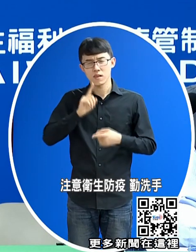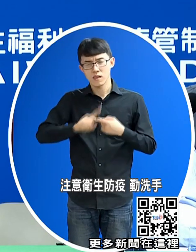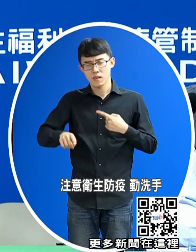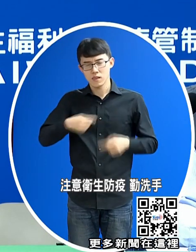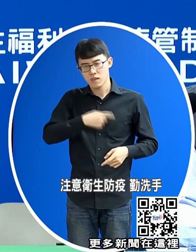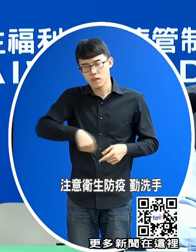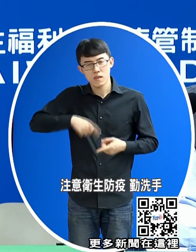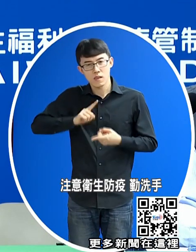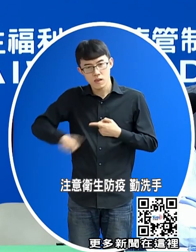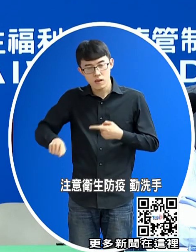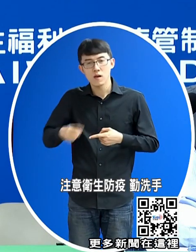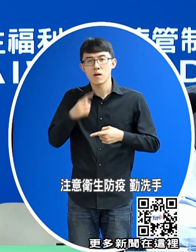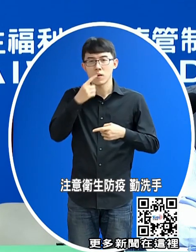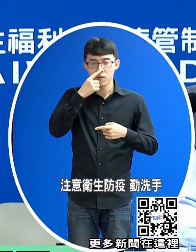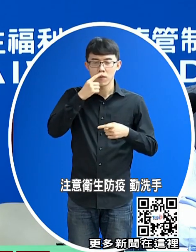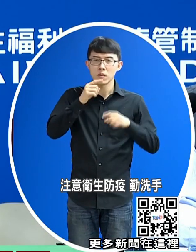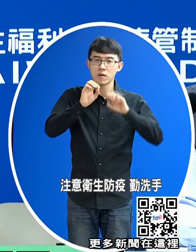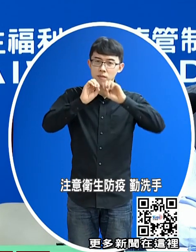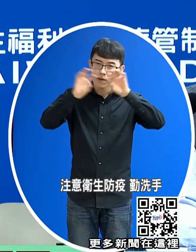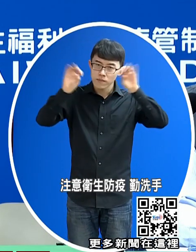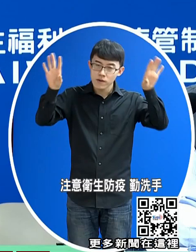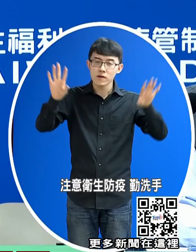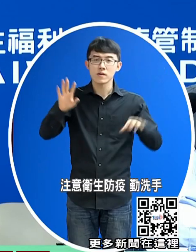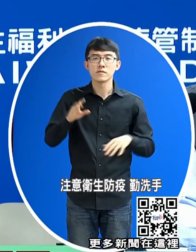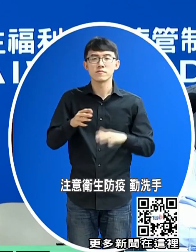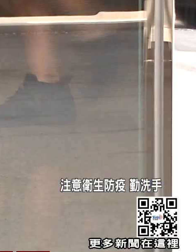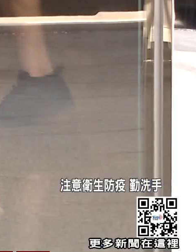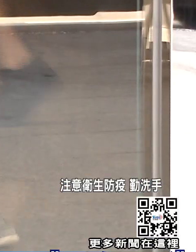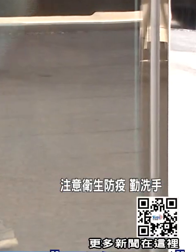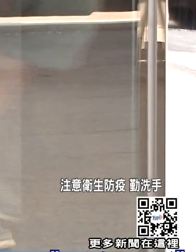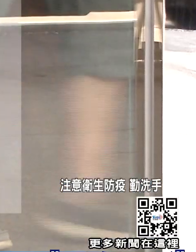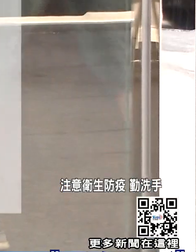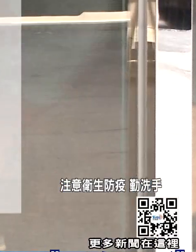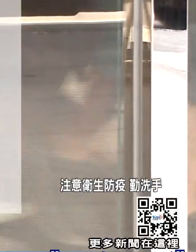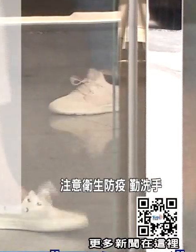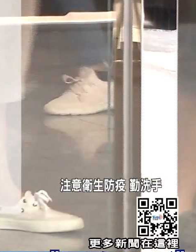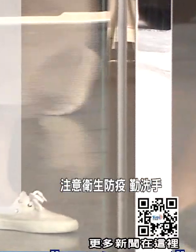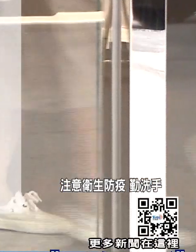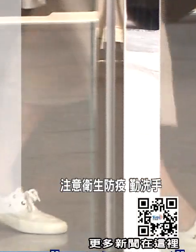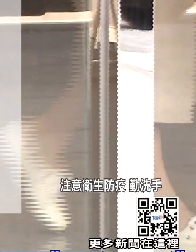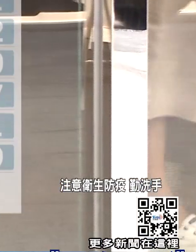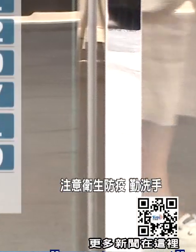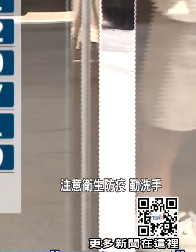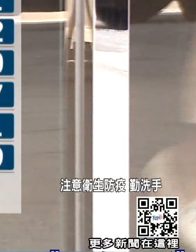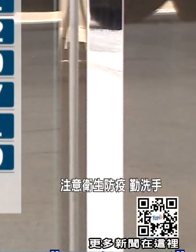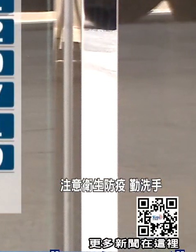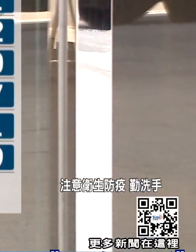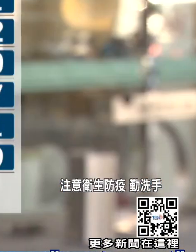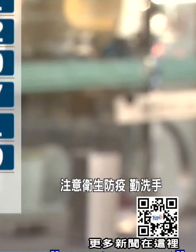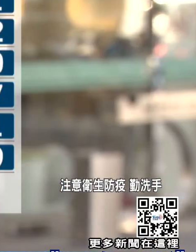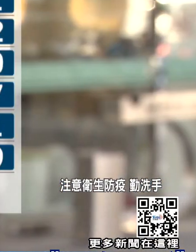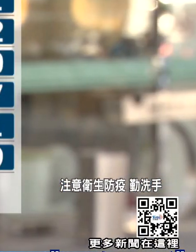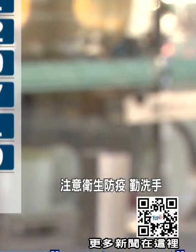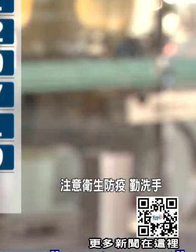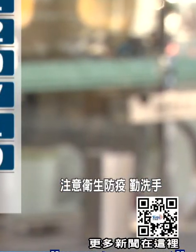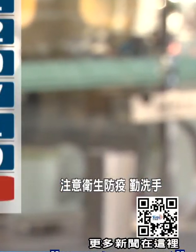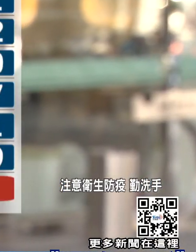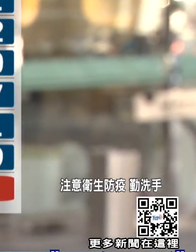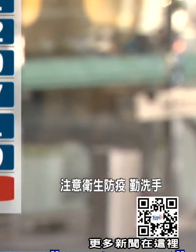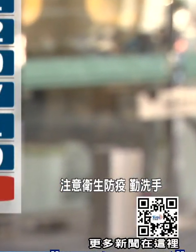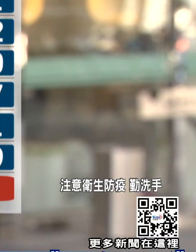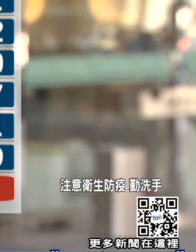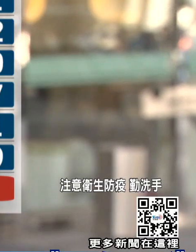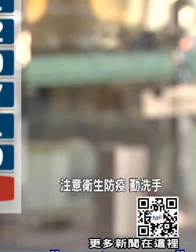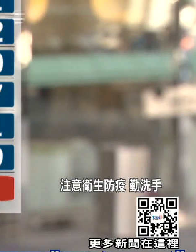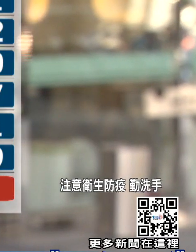是建议了，我是说呼吁还是不要出门去投票。 虽然本土疫情持续下降，21号新增